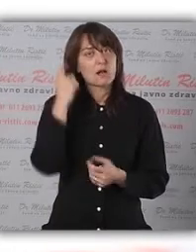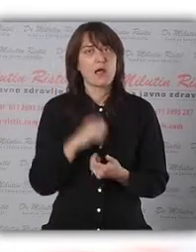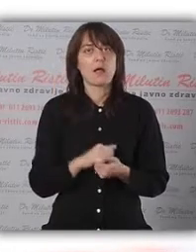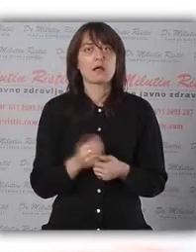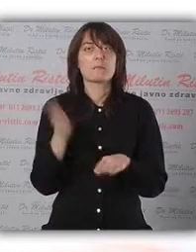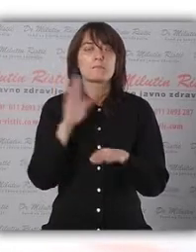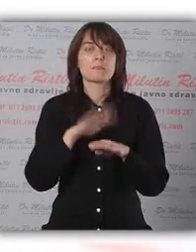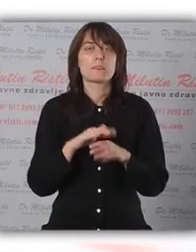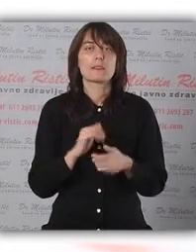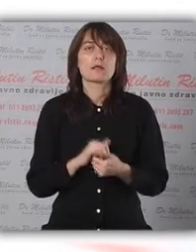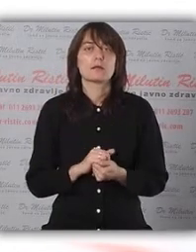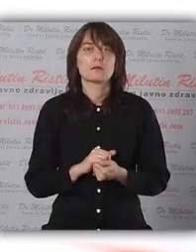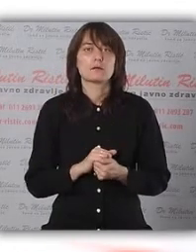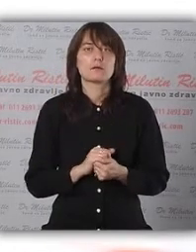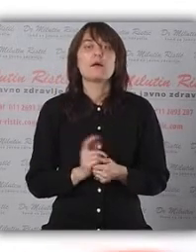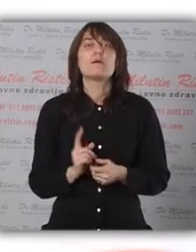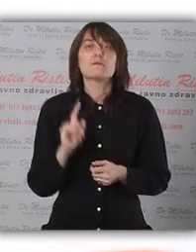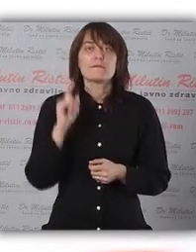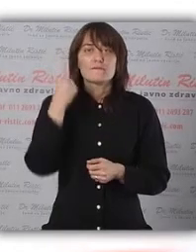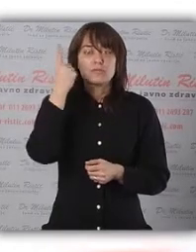bez obzira na